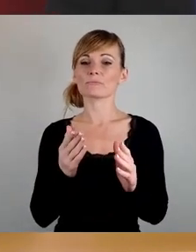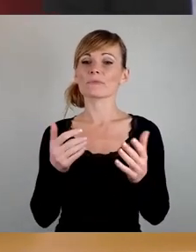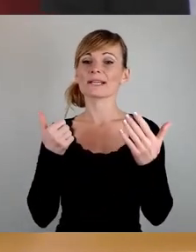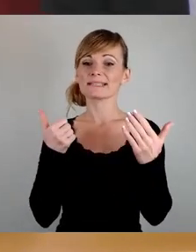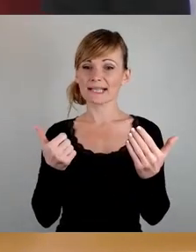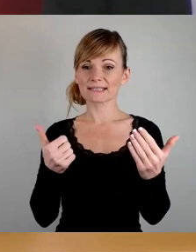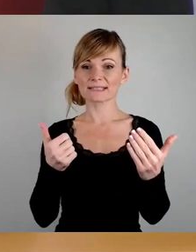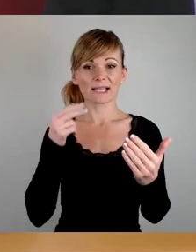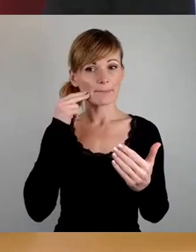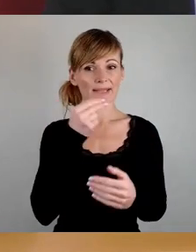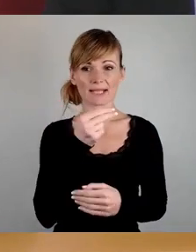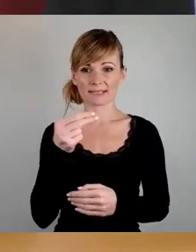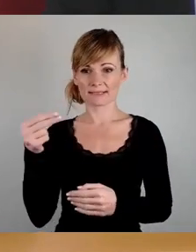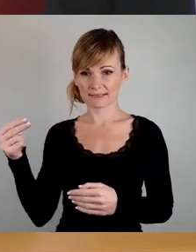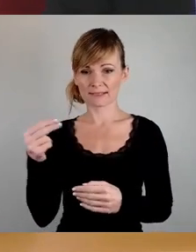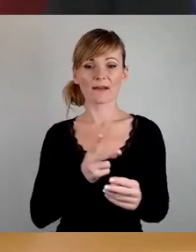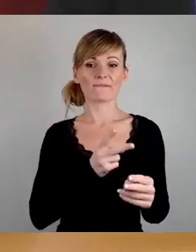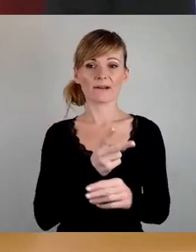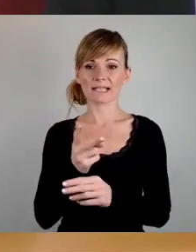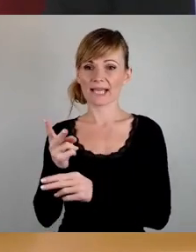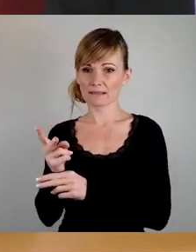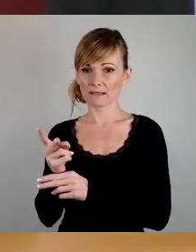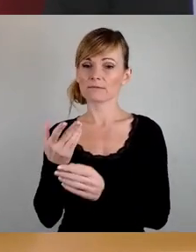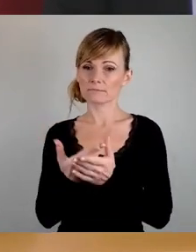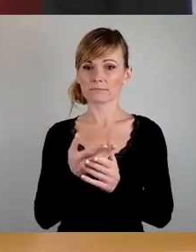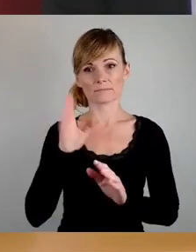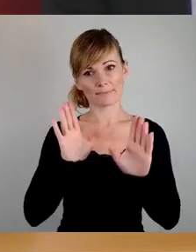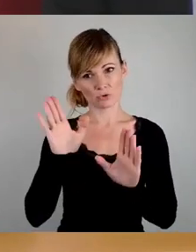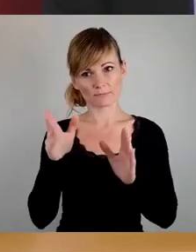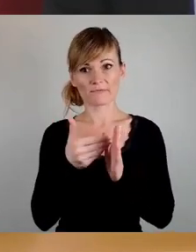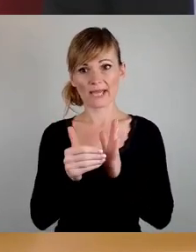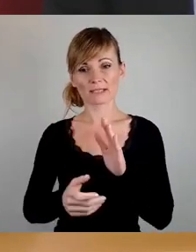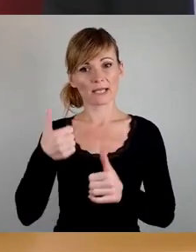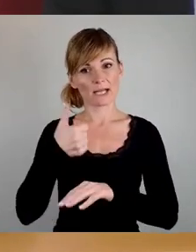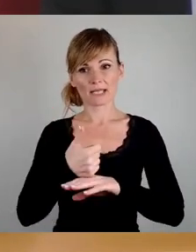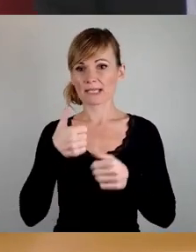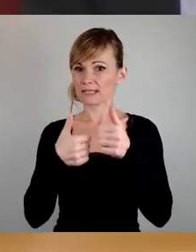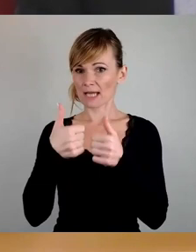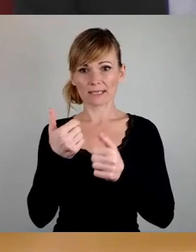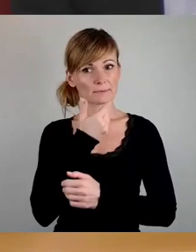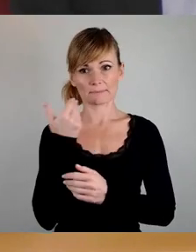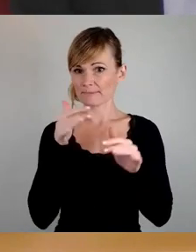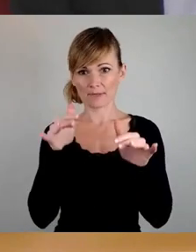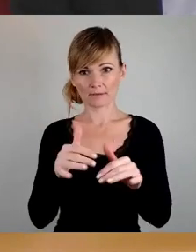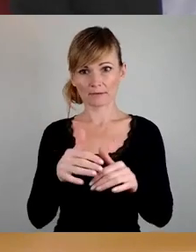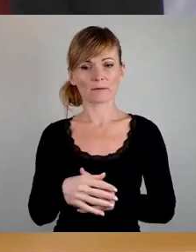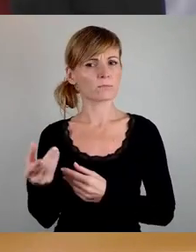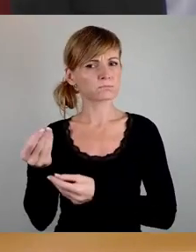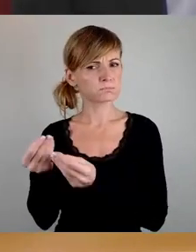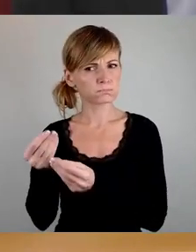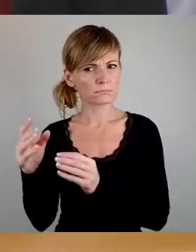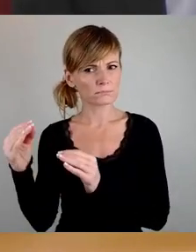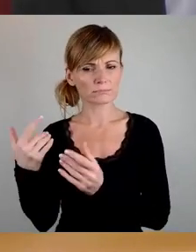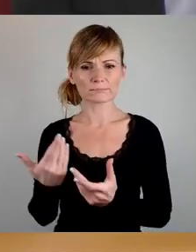benannten Vertreter ab. Weitere Kandidaten sind nicht da. Wer zustimmen möchte, den bitte ich jetzt